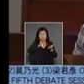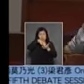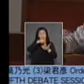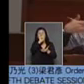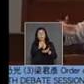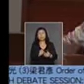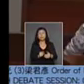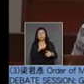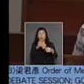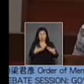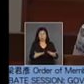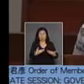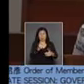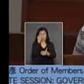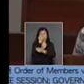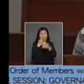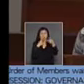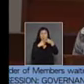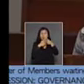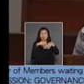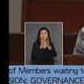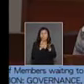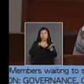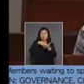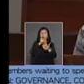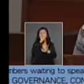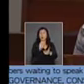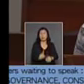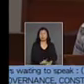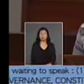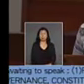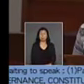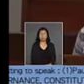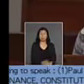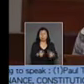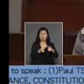咪？咁我哋而家爭取嘅民主，點解叫做獨立啊？公民提名點解獨立啊？